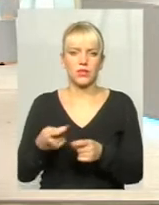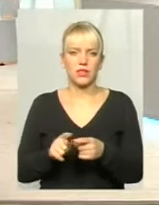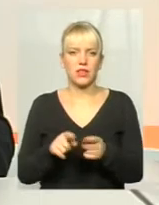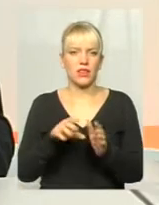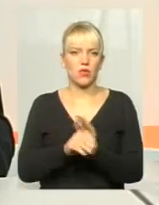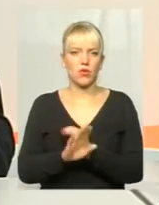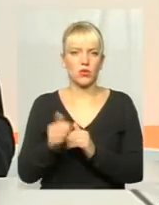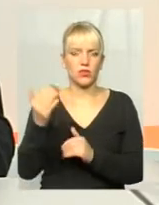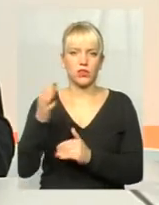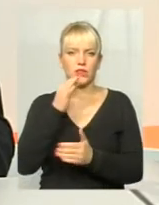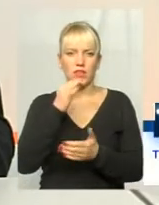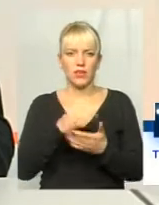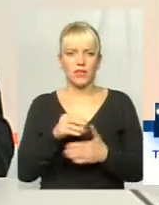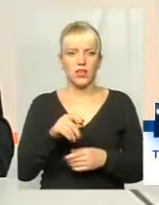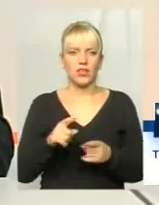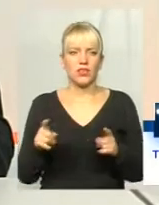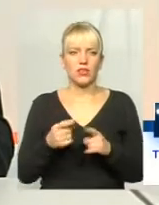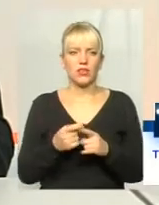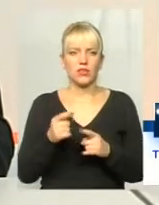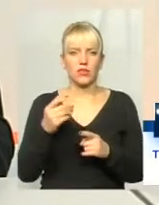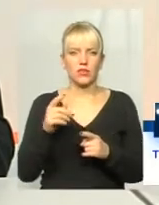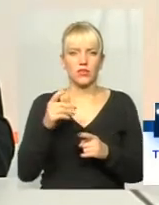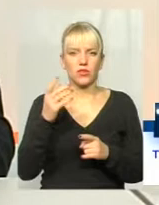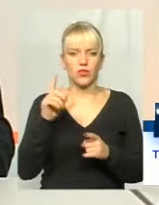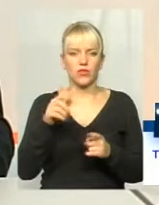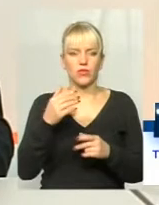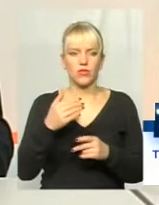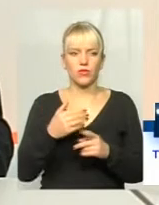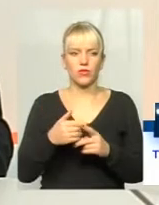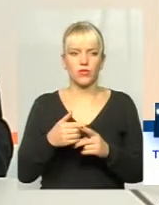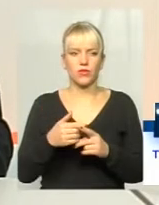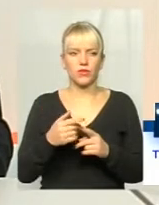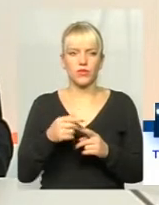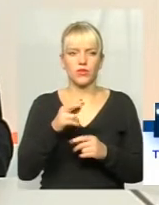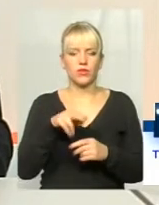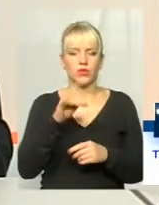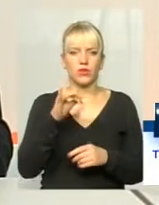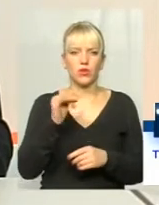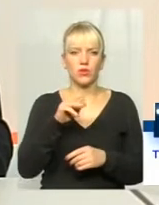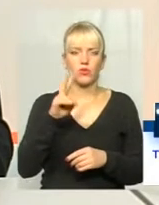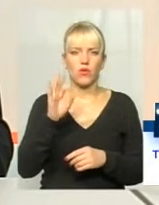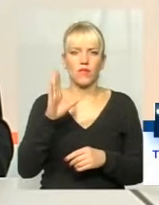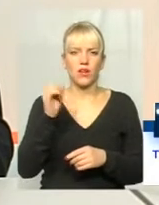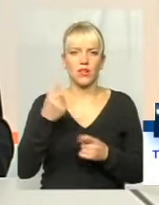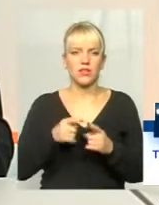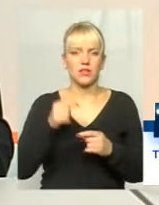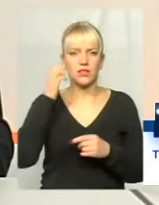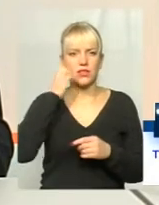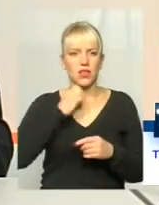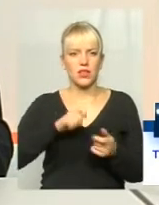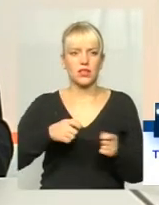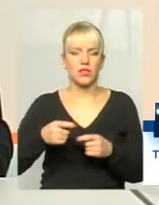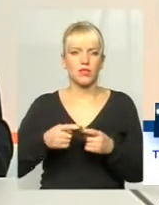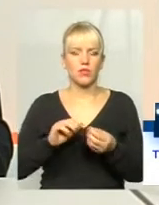Для того, щоб дружковка, звичайно, це плити вже старі, які вже давно зняті з виробництва. Проблема до них запчастини